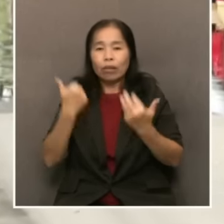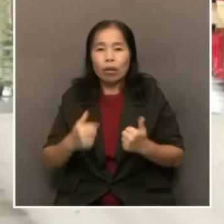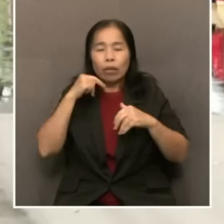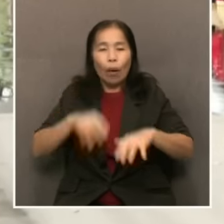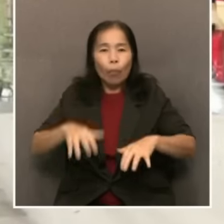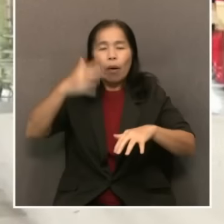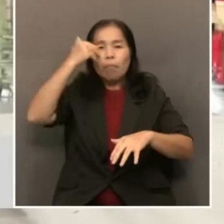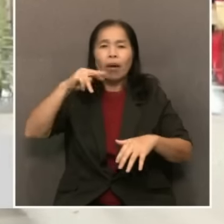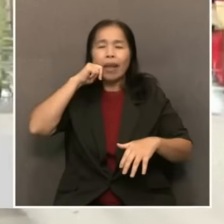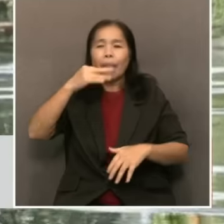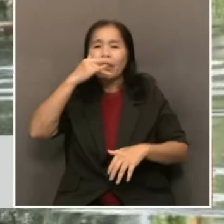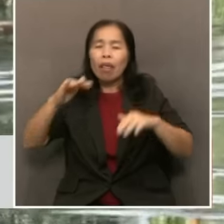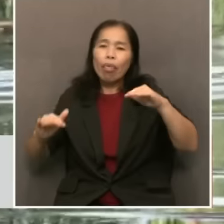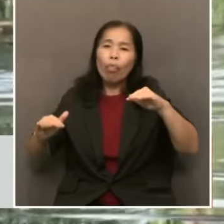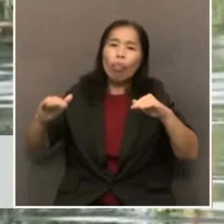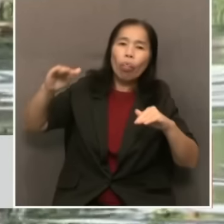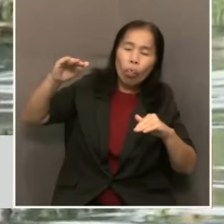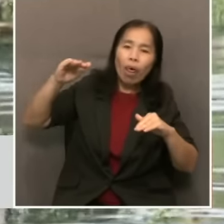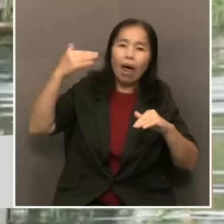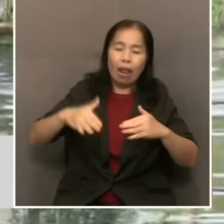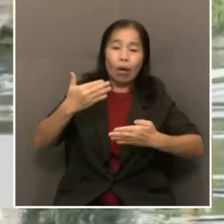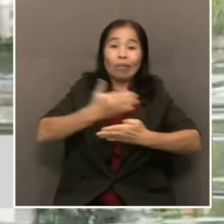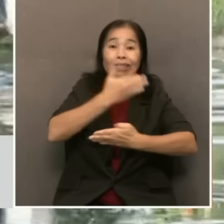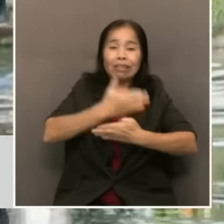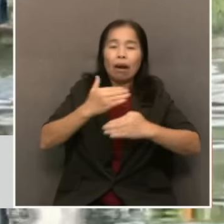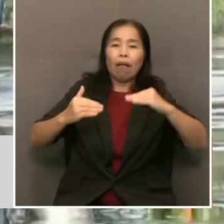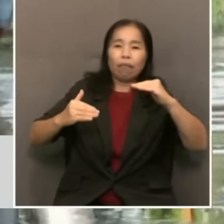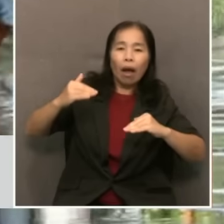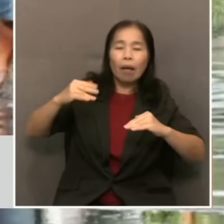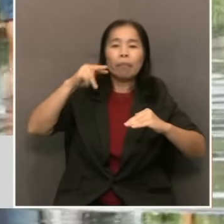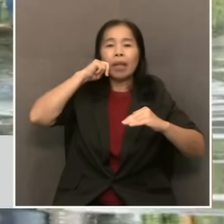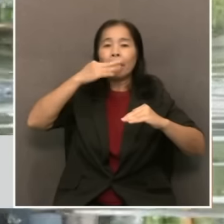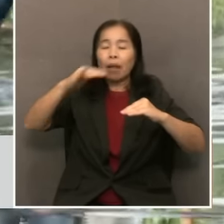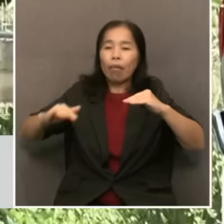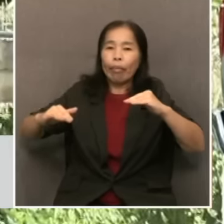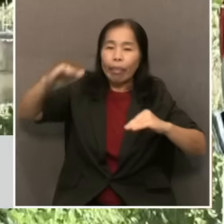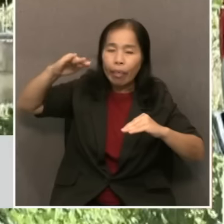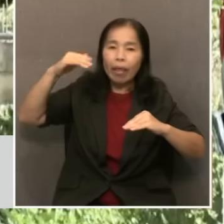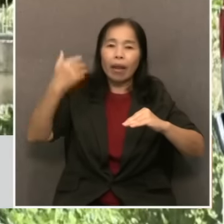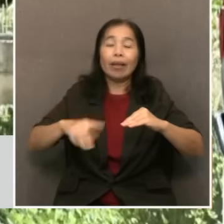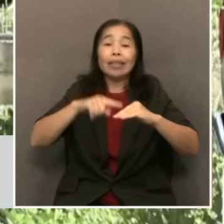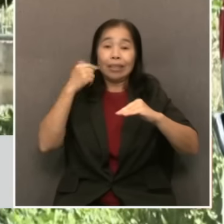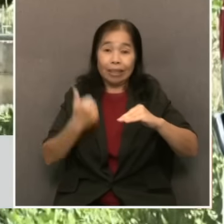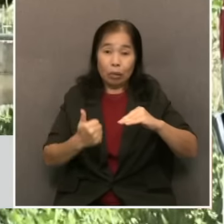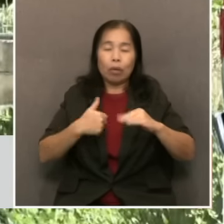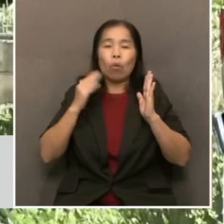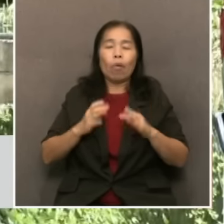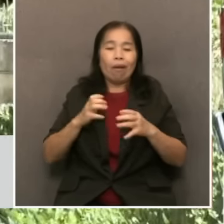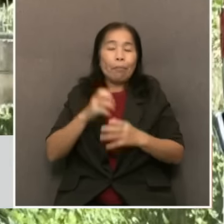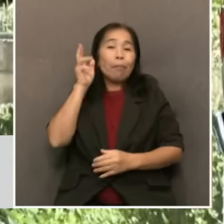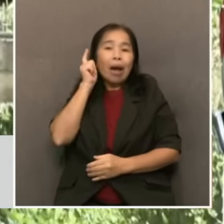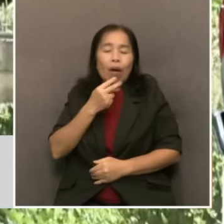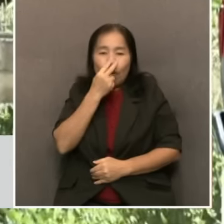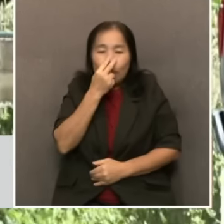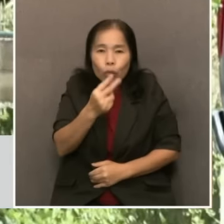ทะเลหนุนสูงส่งผลให้น้ำเอ่อล้นเข้าท่วมชุมชนนอกคันกั้นน้ำวันนี้ทีมข่าวลงพื้นที่สำรวจชุมชนวัดแจ้ง